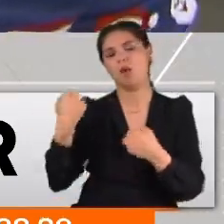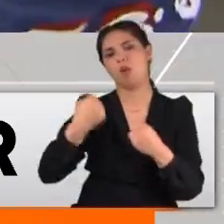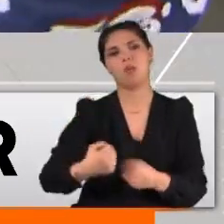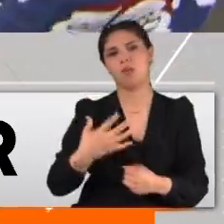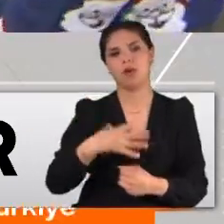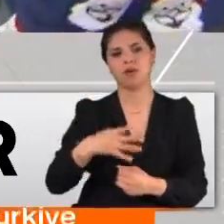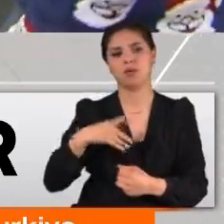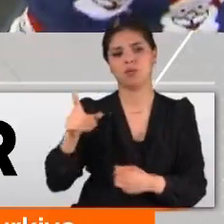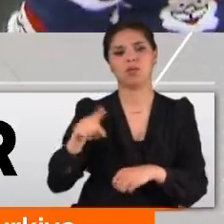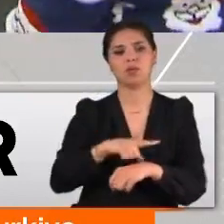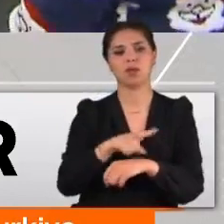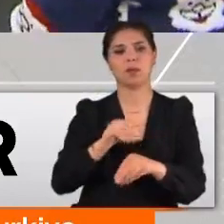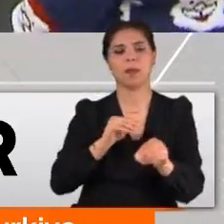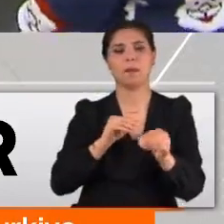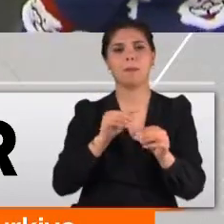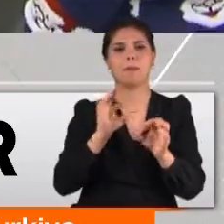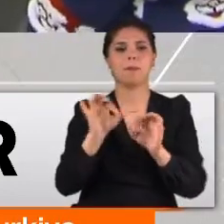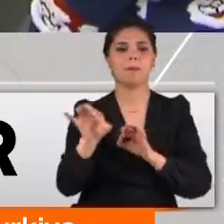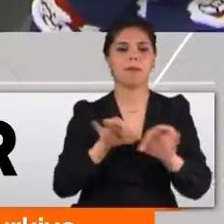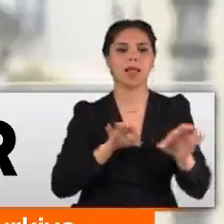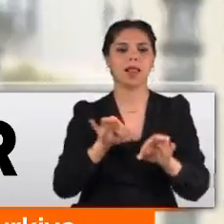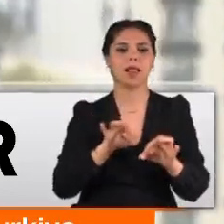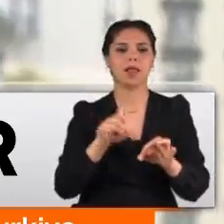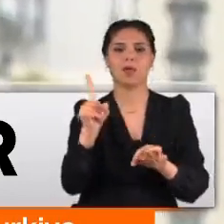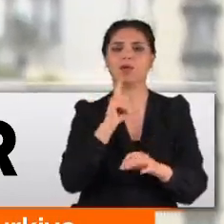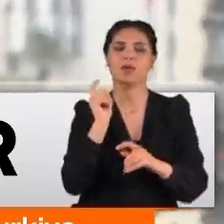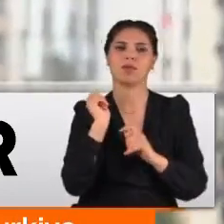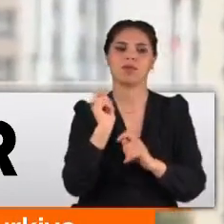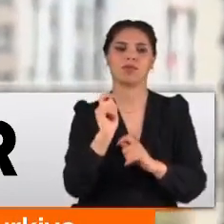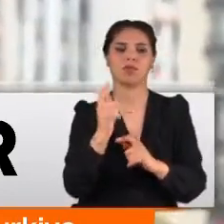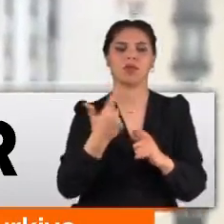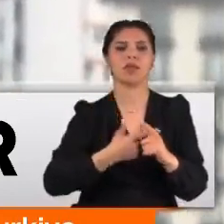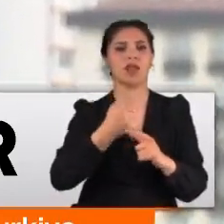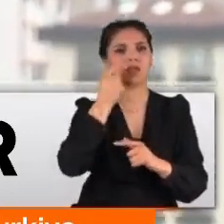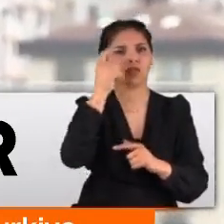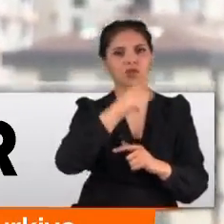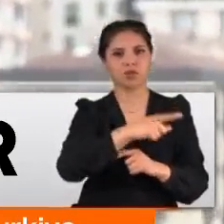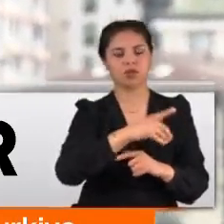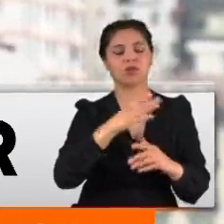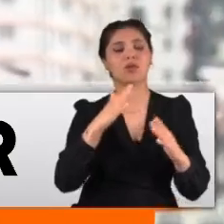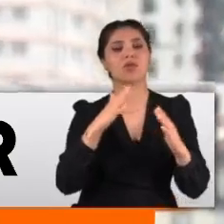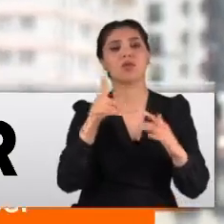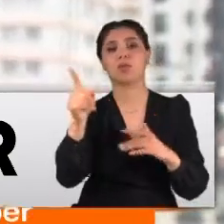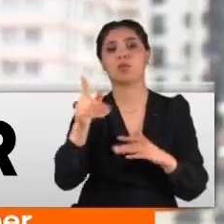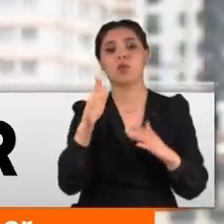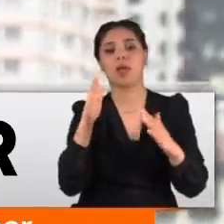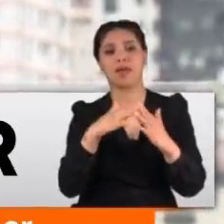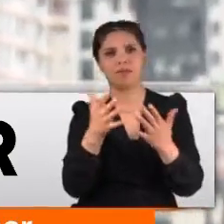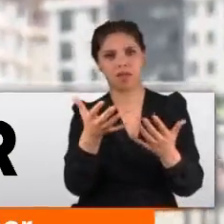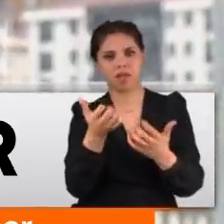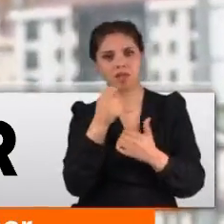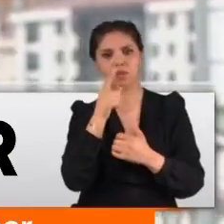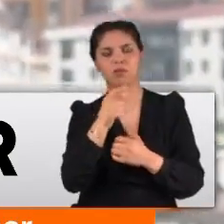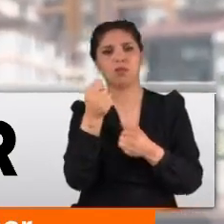yaşamak istiyor. İşte o zaman o planlarını o ev için yapmamalı. Kiracı dairede otururken o evi satın aldınız ve siz de o